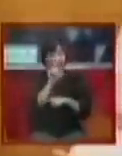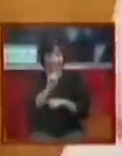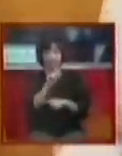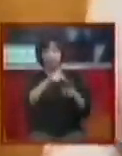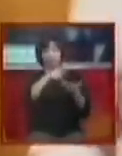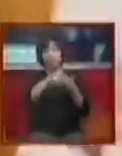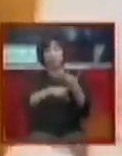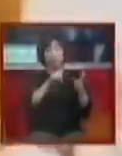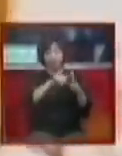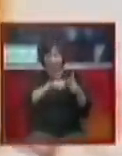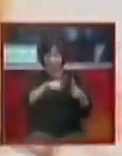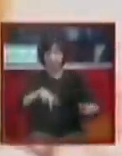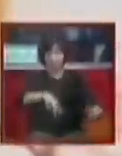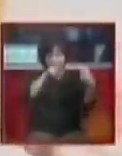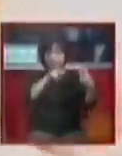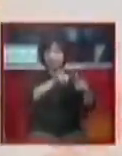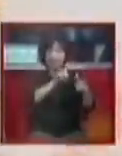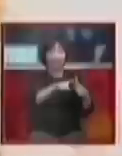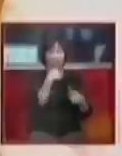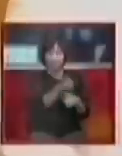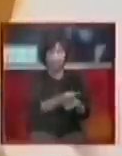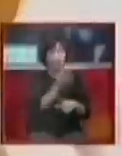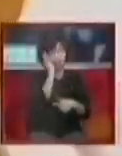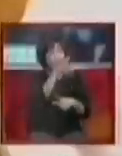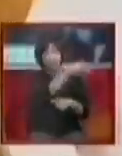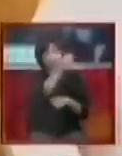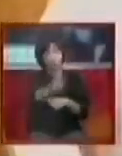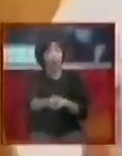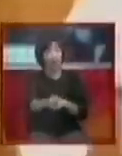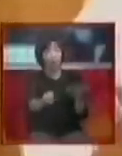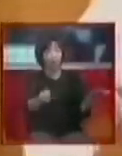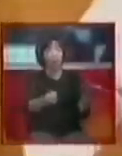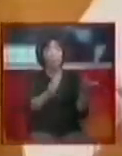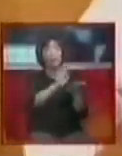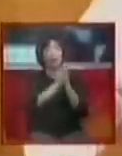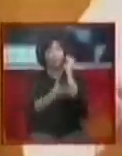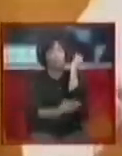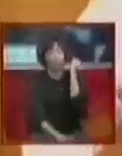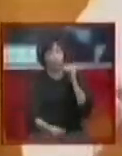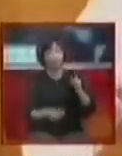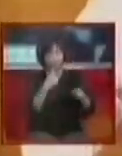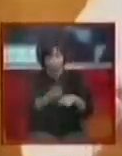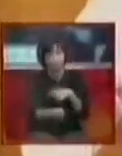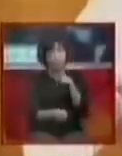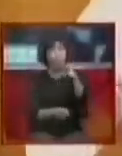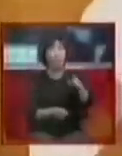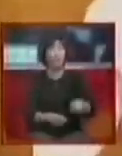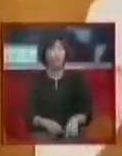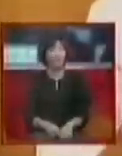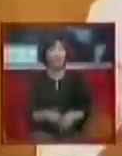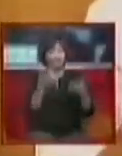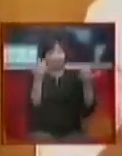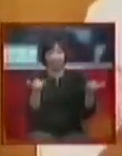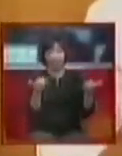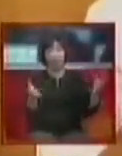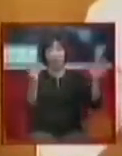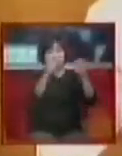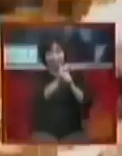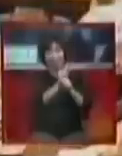niyo sila mata sa mata at sabihin ninyong ibabalik ko kayo sa kawalan ng pag-asa. Tapos na.